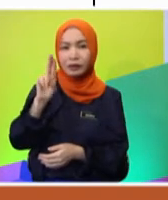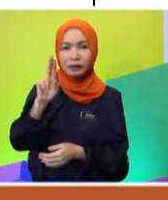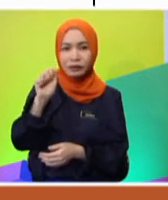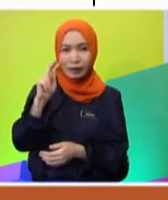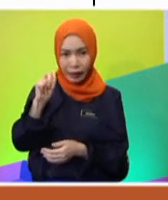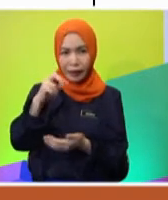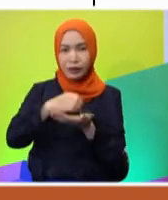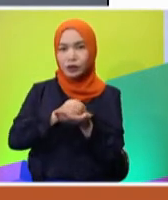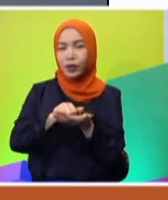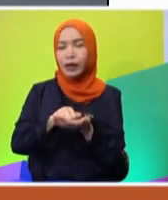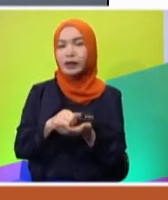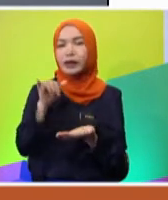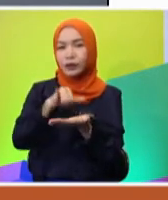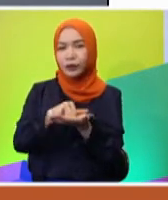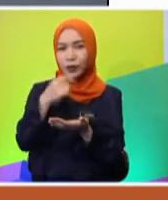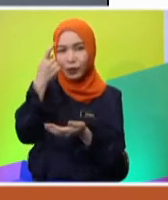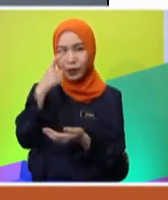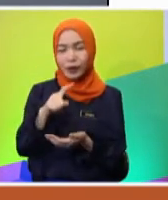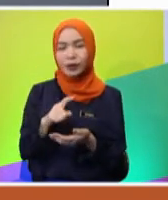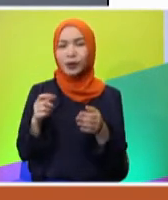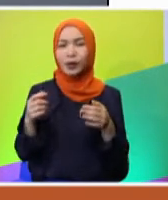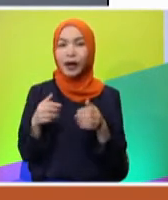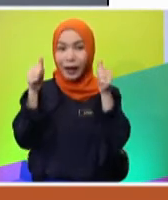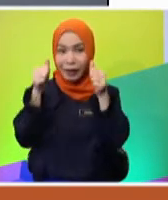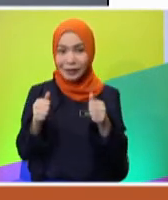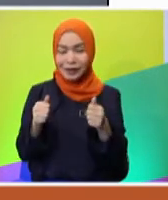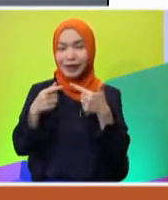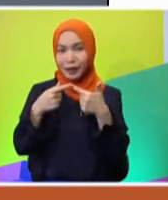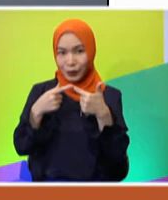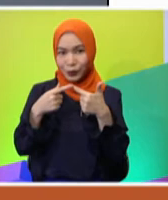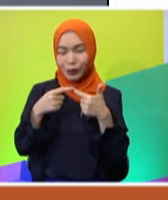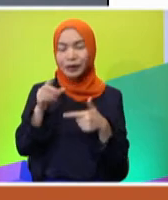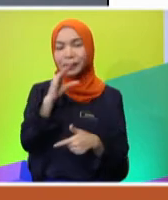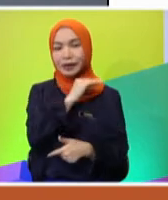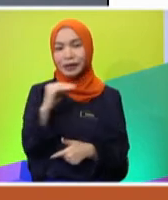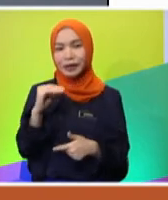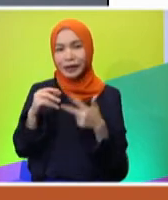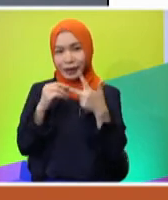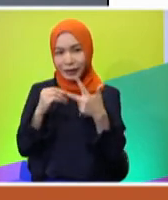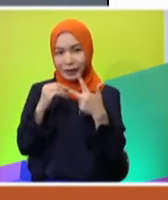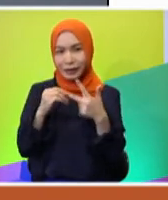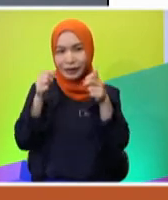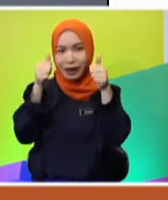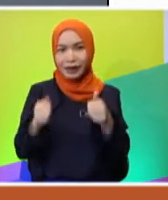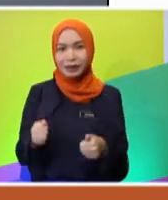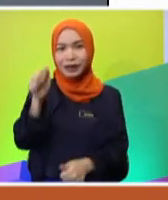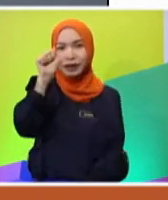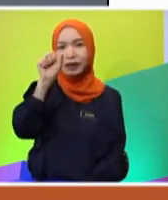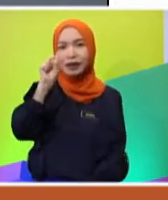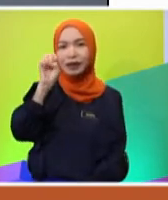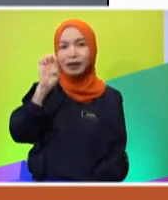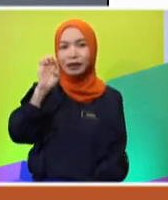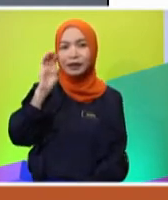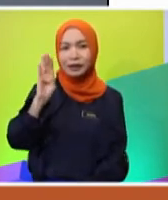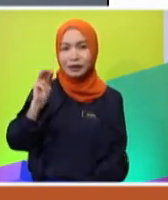tuh seterusnya acak assemblage Acha ini Acha menggunakan bahan-bahan terbuang atau